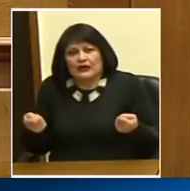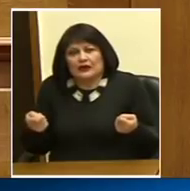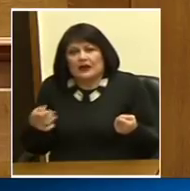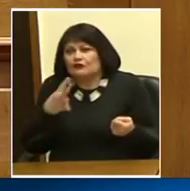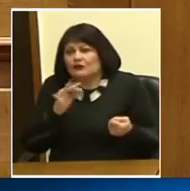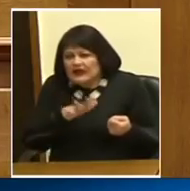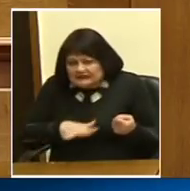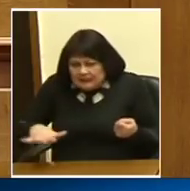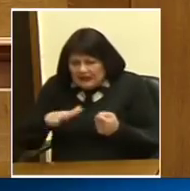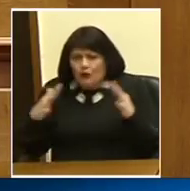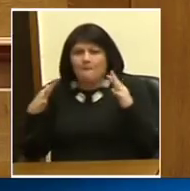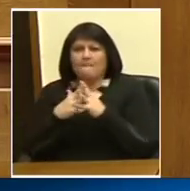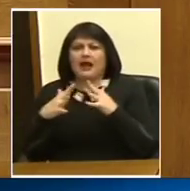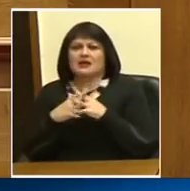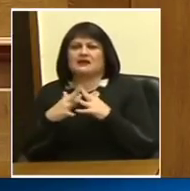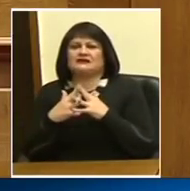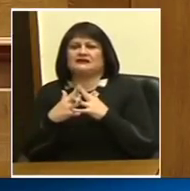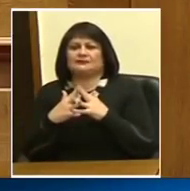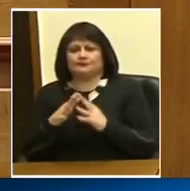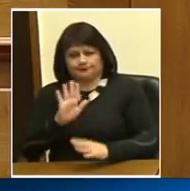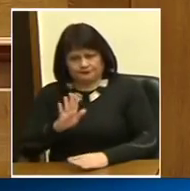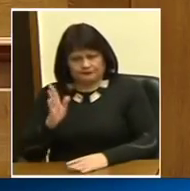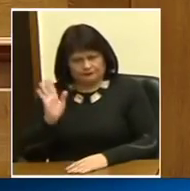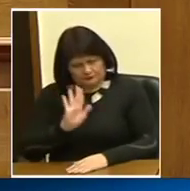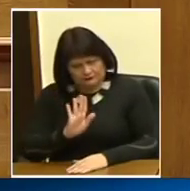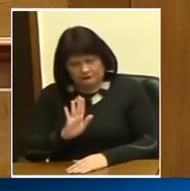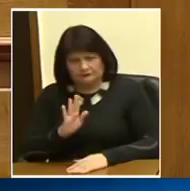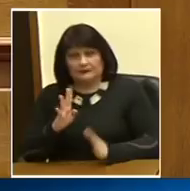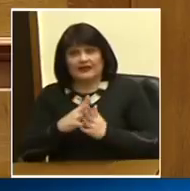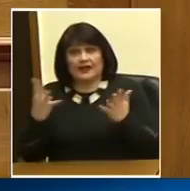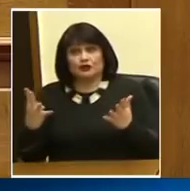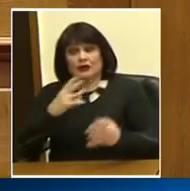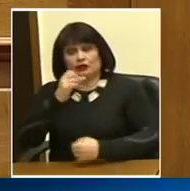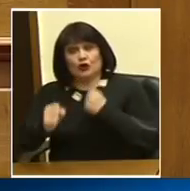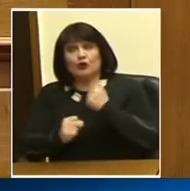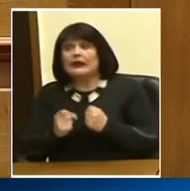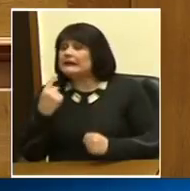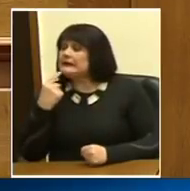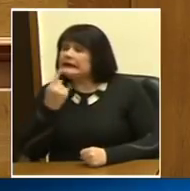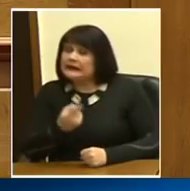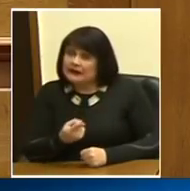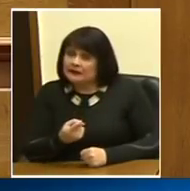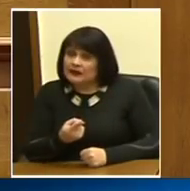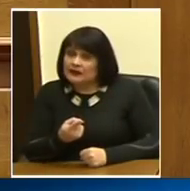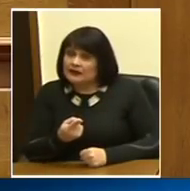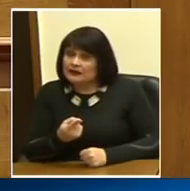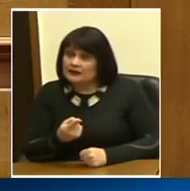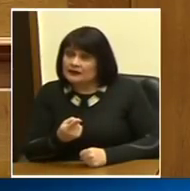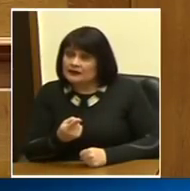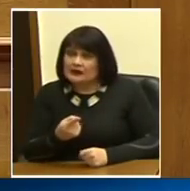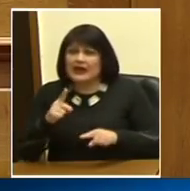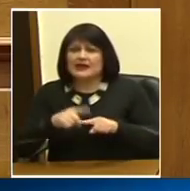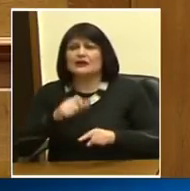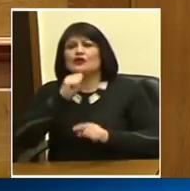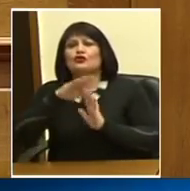μάχης. Ακούστε τι έλεγε ήδη από το 19ο αιώνα ο πατέρας του ελληνικού συνταγματικού